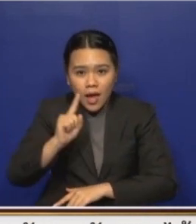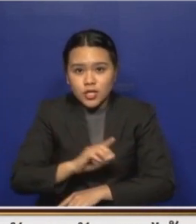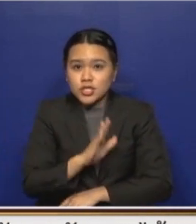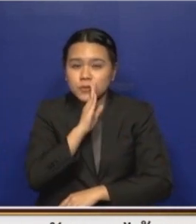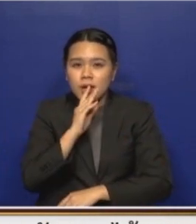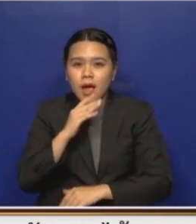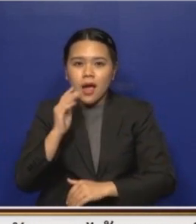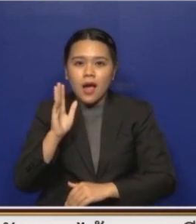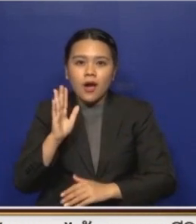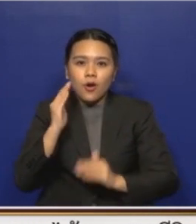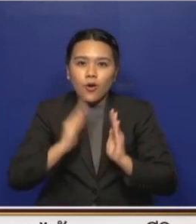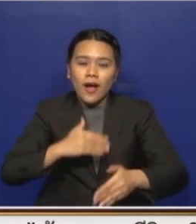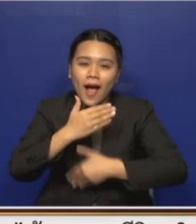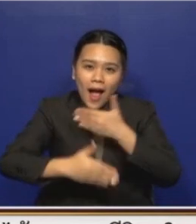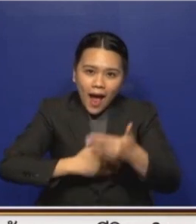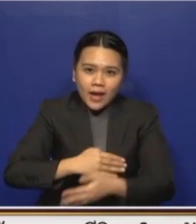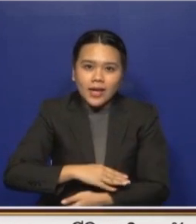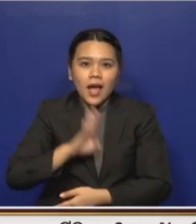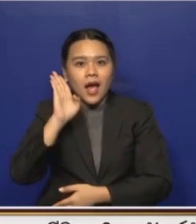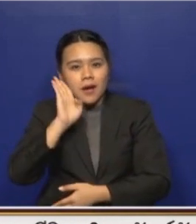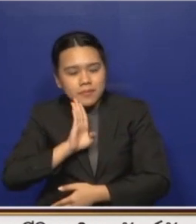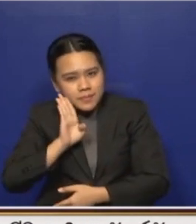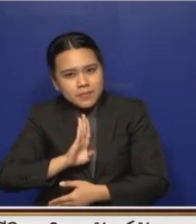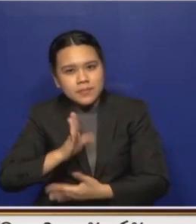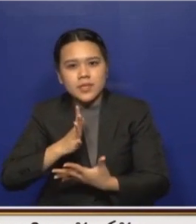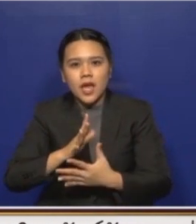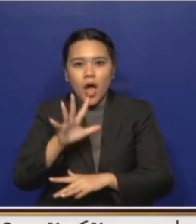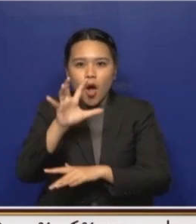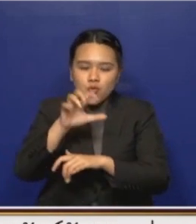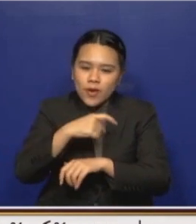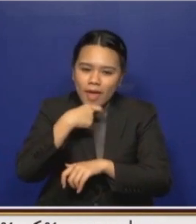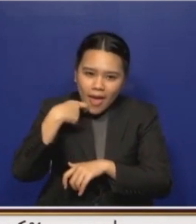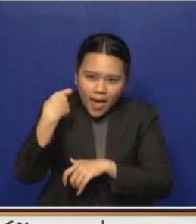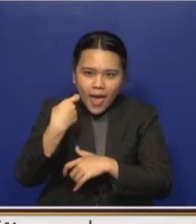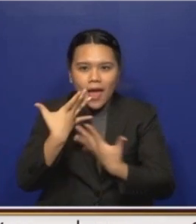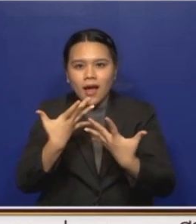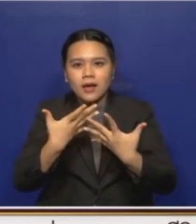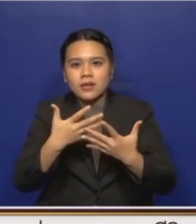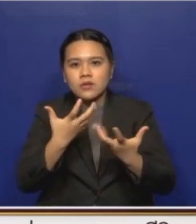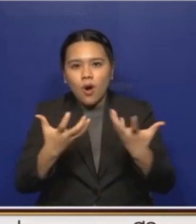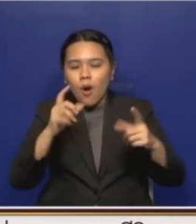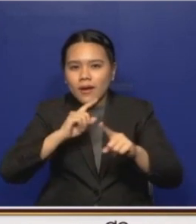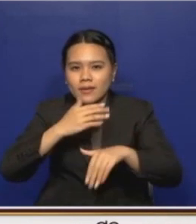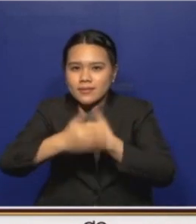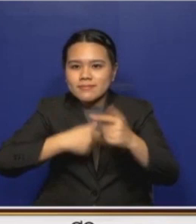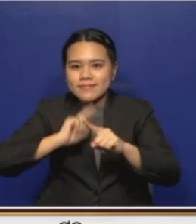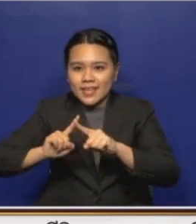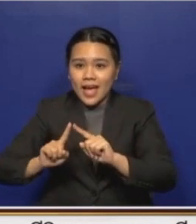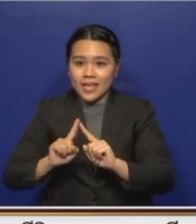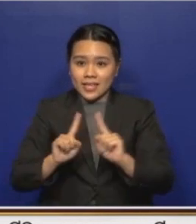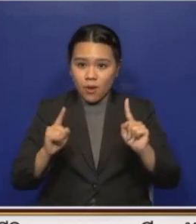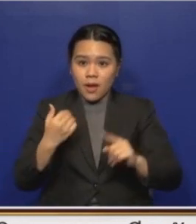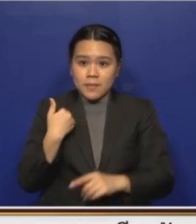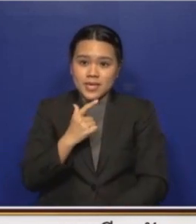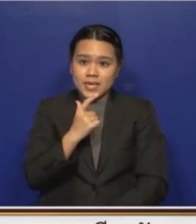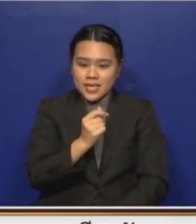ฮะนี่ผมหมายถึงแอปพลิเคชันของเจ้าใหญ่ๆที่ครอบตลาดประเทศนี้ฮะเ